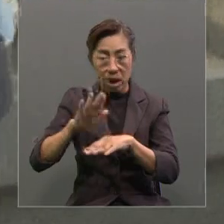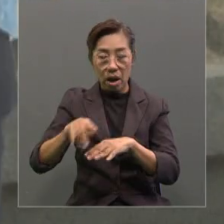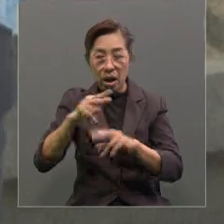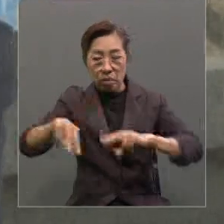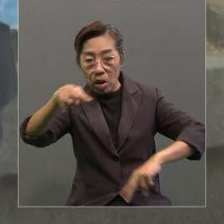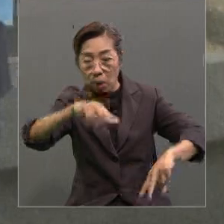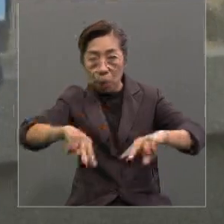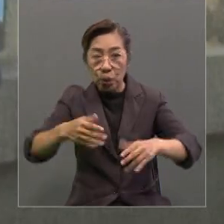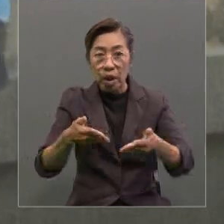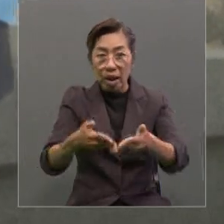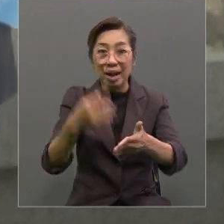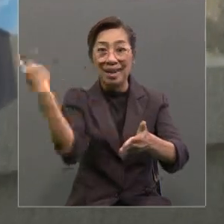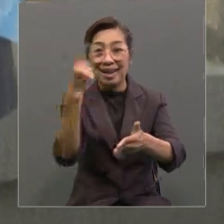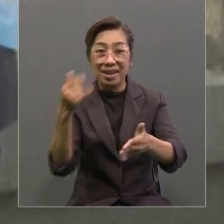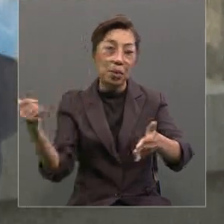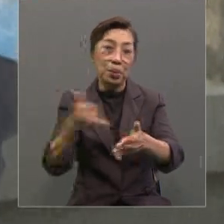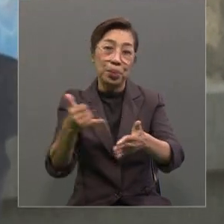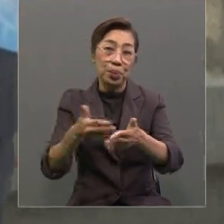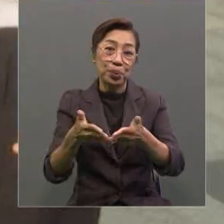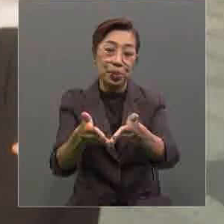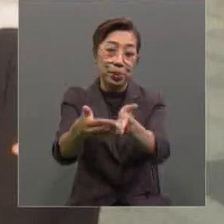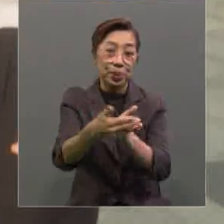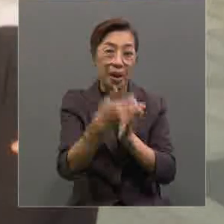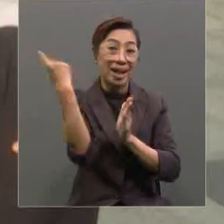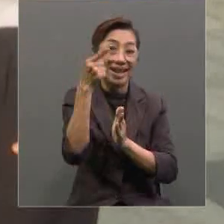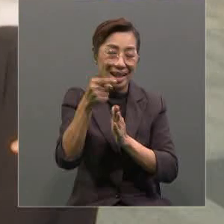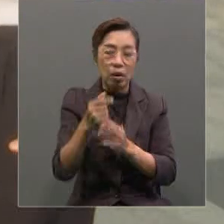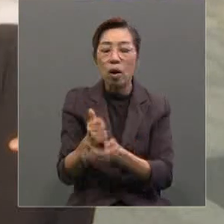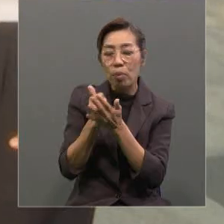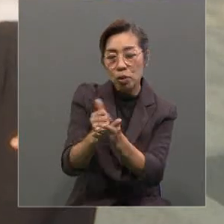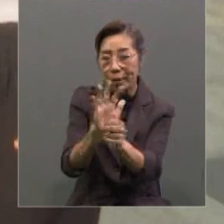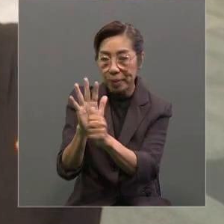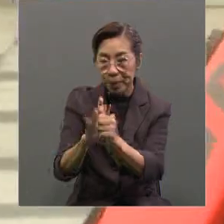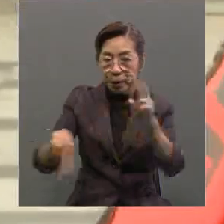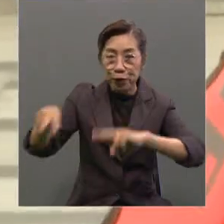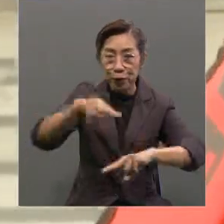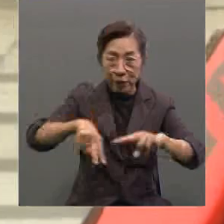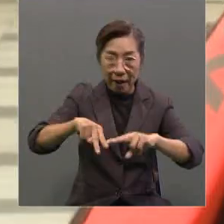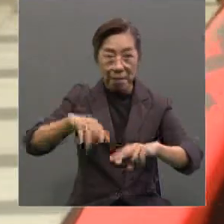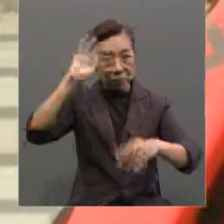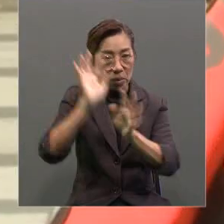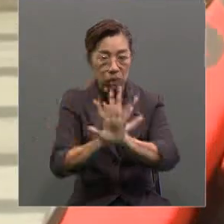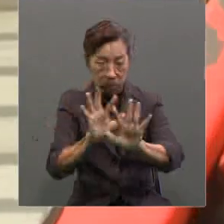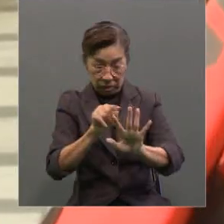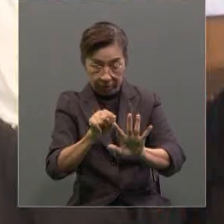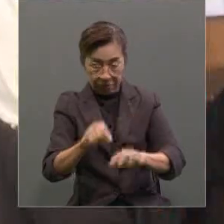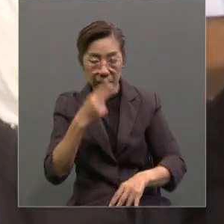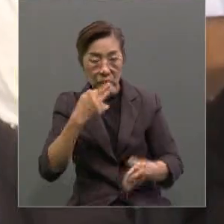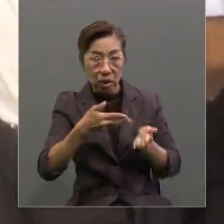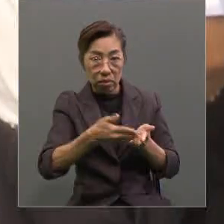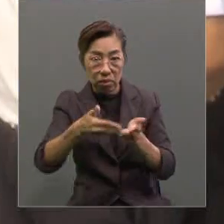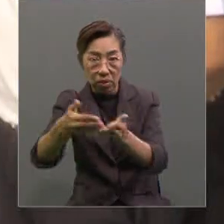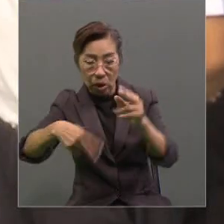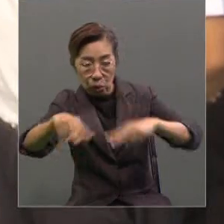ลอดภัยแล้วก็อำนวยความสะดวกแก่นักท่องเที่ยวในพื้นที่ริมฝั่งแม่น้ำเจ้าพระยาปล่อยแถวบูรณาการร่วมตรวจท่าเรือ